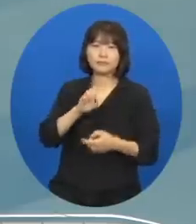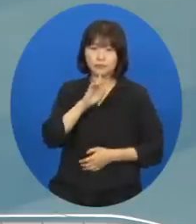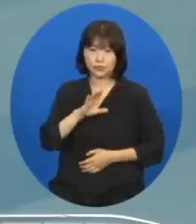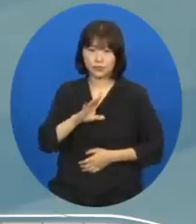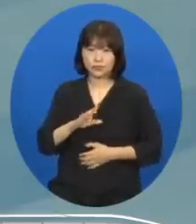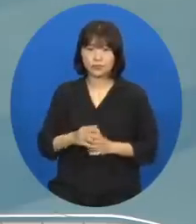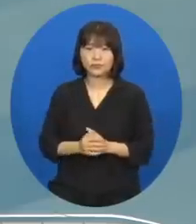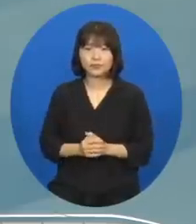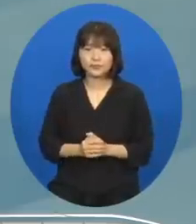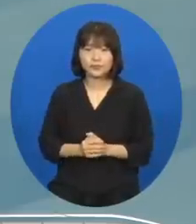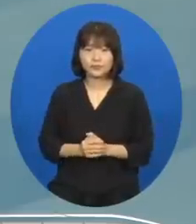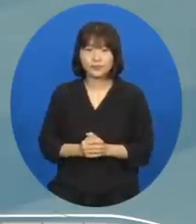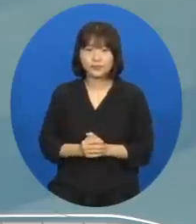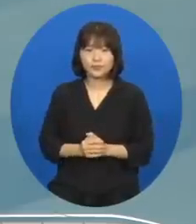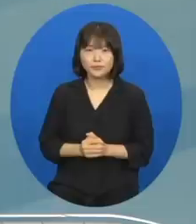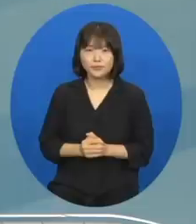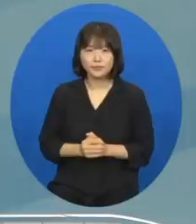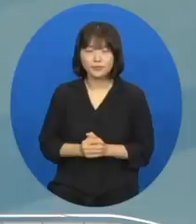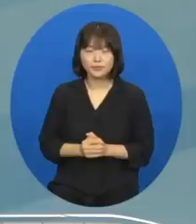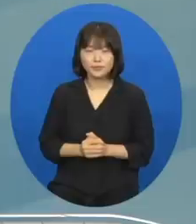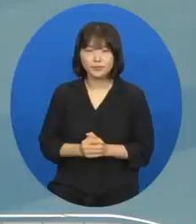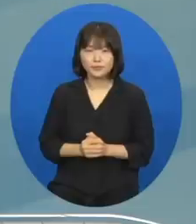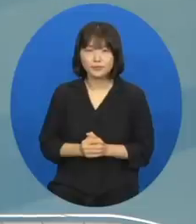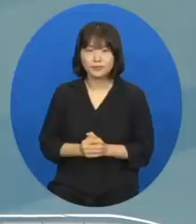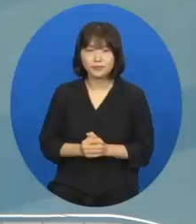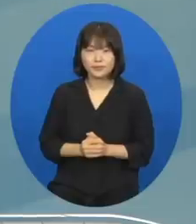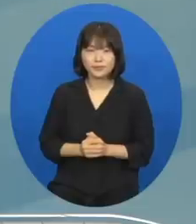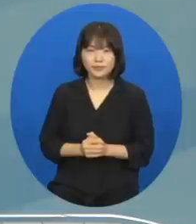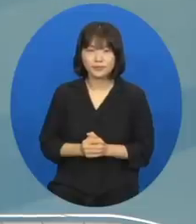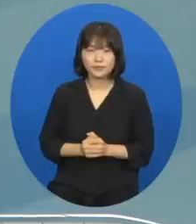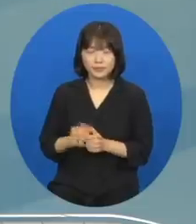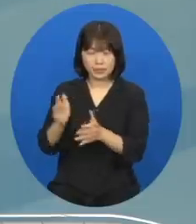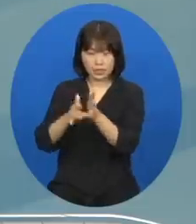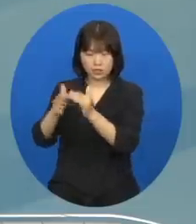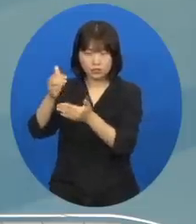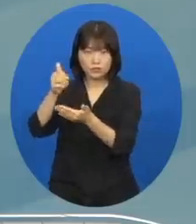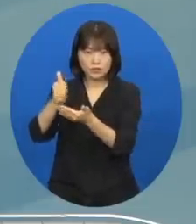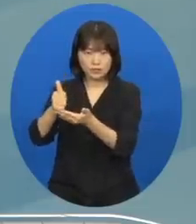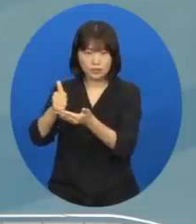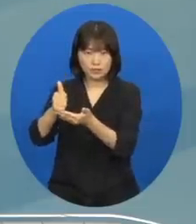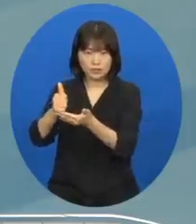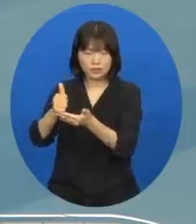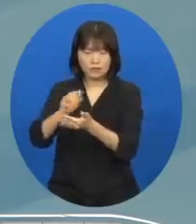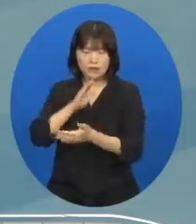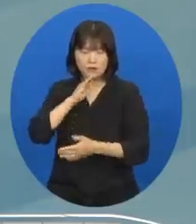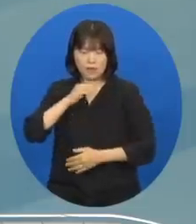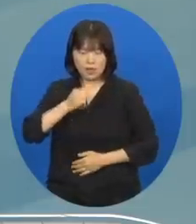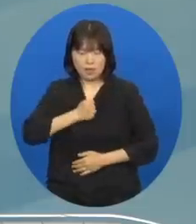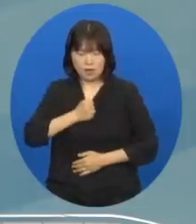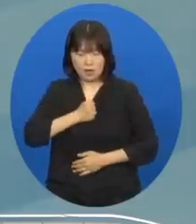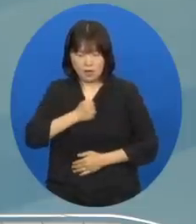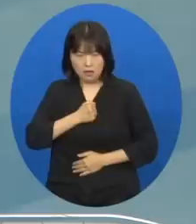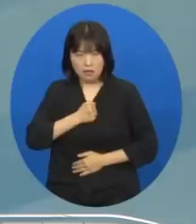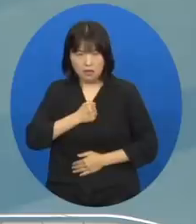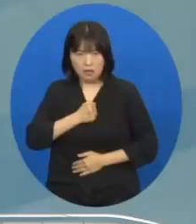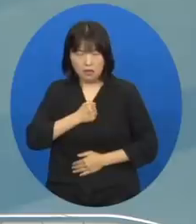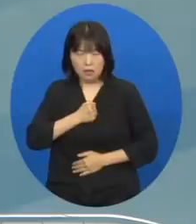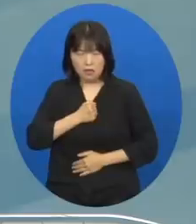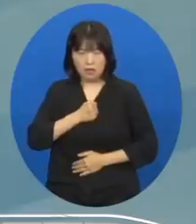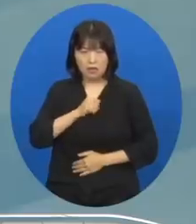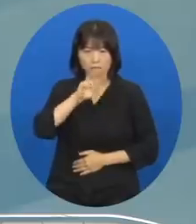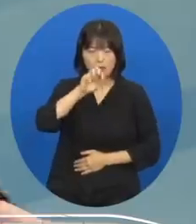그러니까 이런 일을 벌이게 되는 거죠. 예수님께서 참 답답하셔서